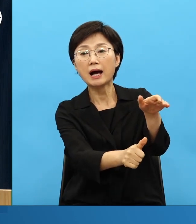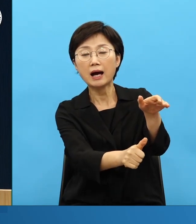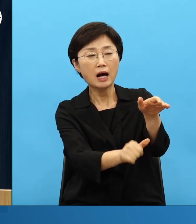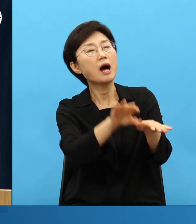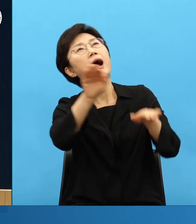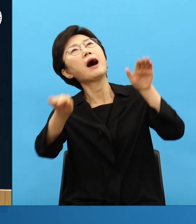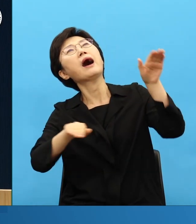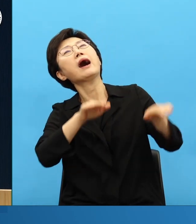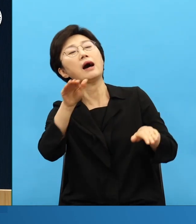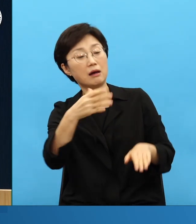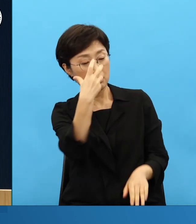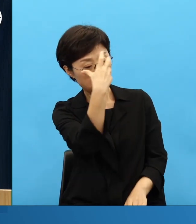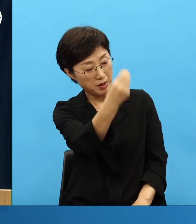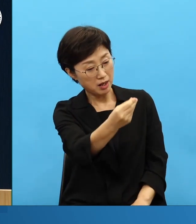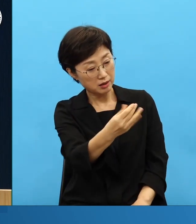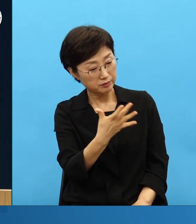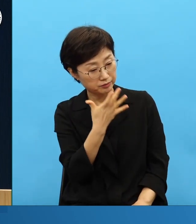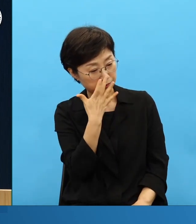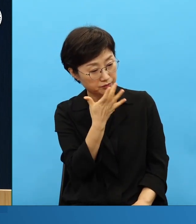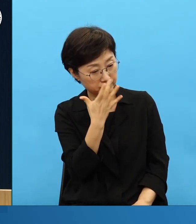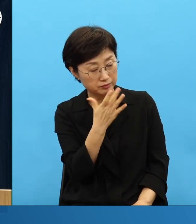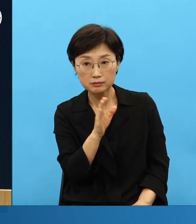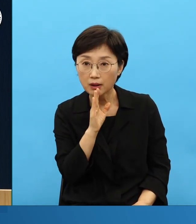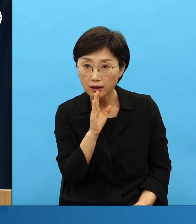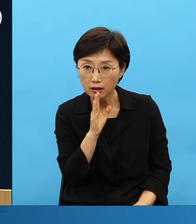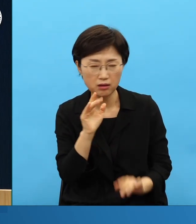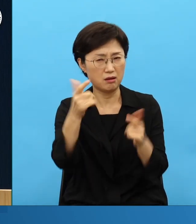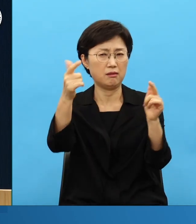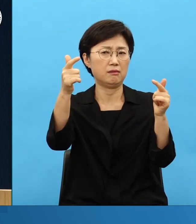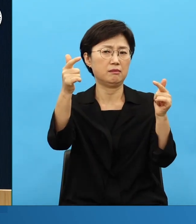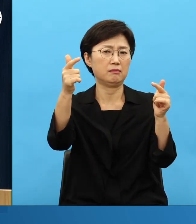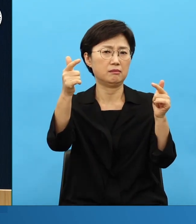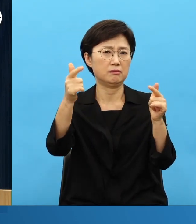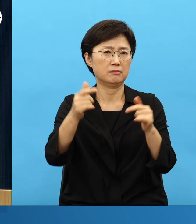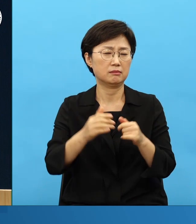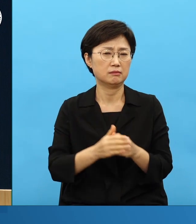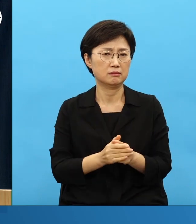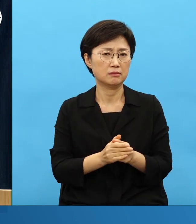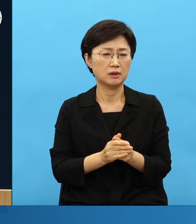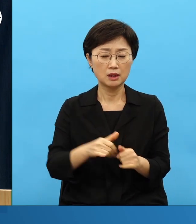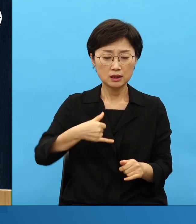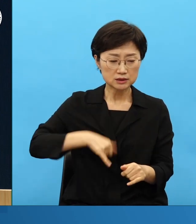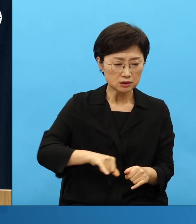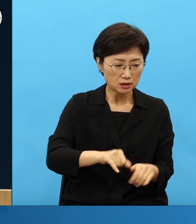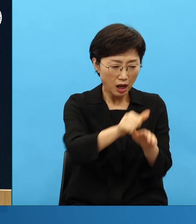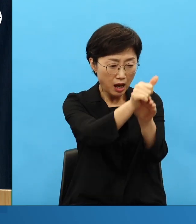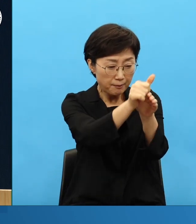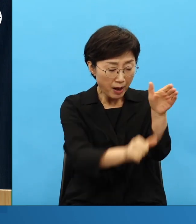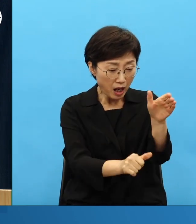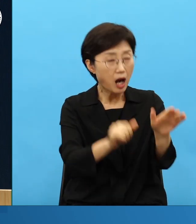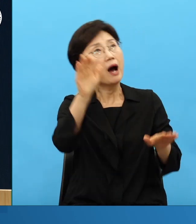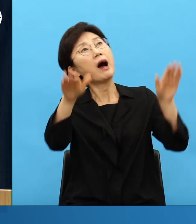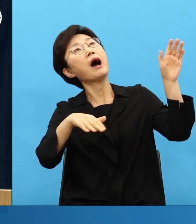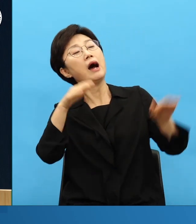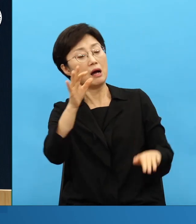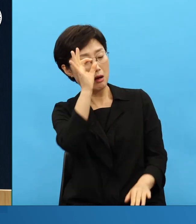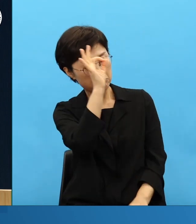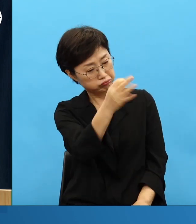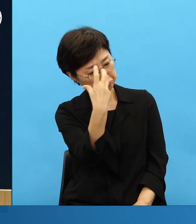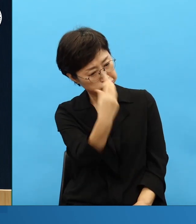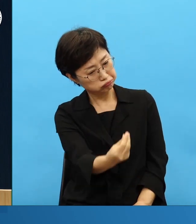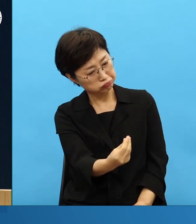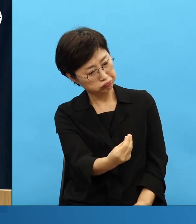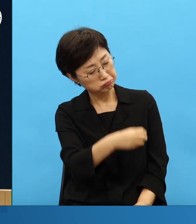them regardless of the reason why they were there in the first place. You wouldn't ask them the reason for it. 아니 아이가 늪에 빠져서 허우적거리고 있는데 그 아무 이유가